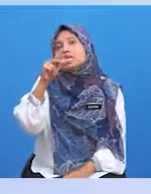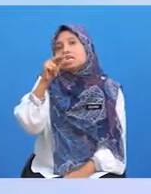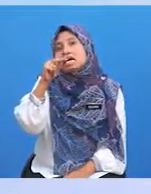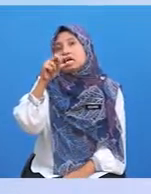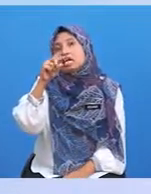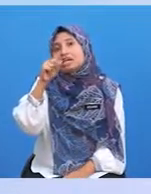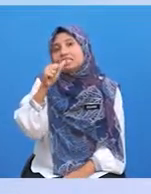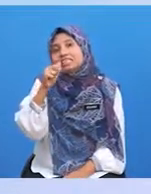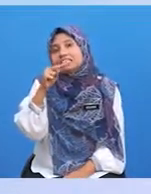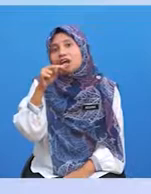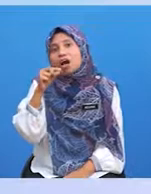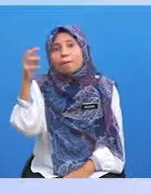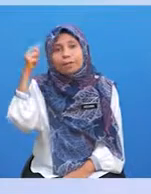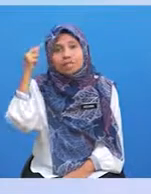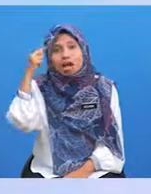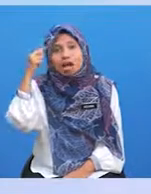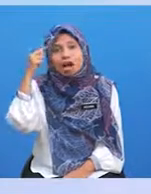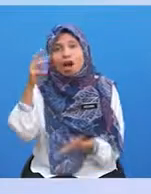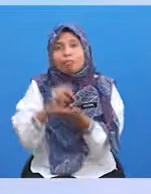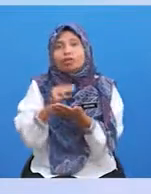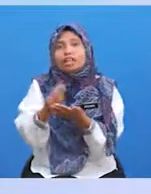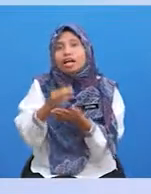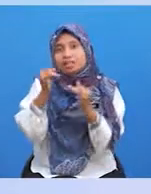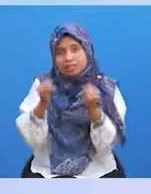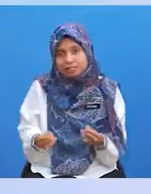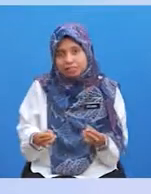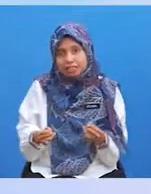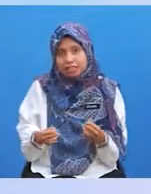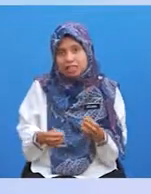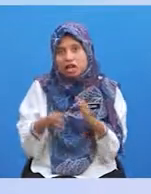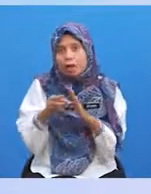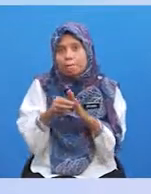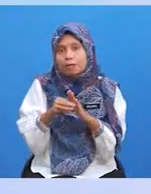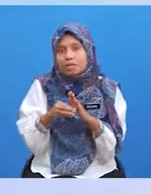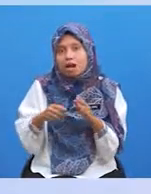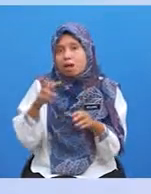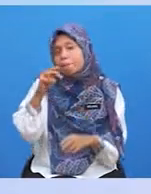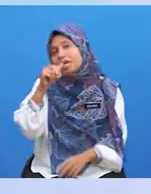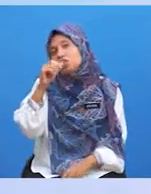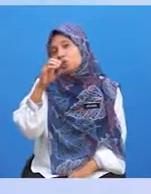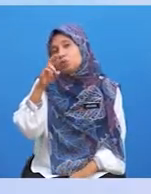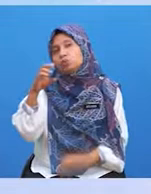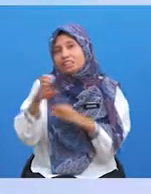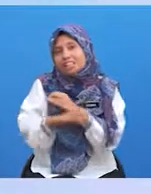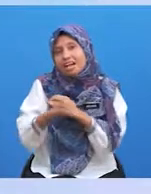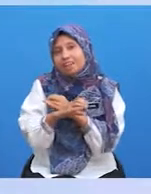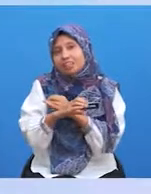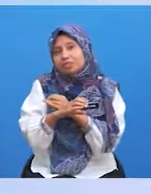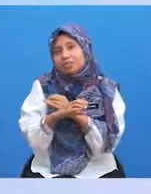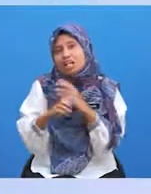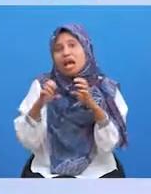minda, modal insan, memacu negara, era ledakan